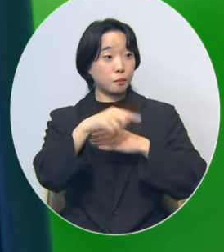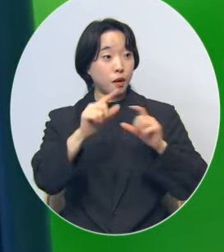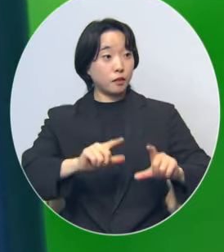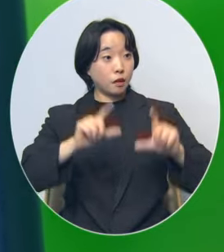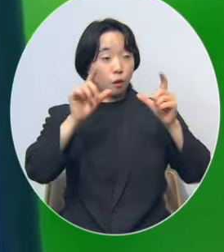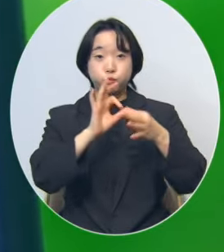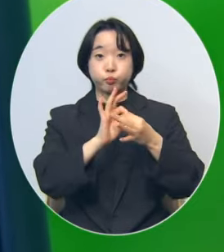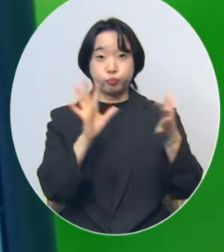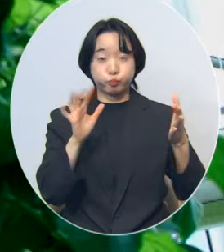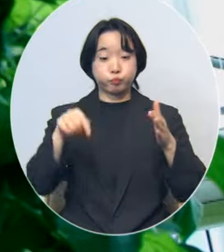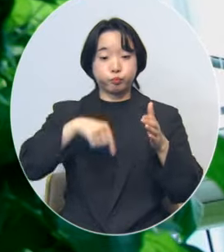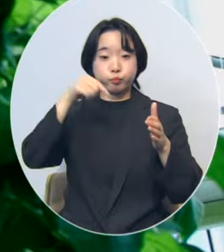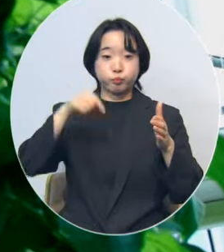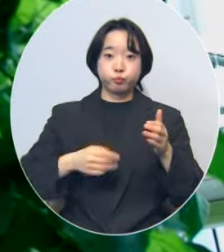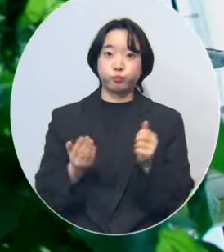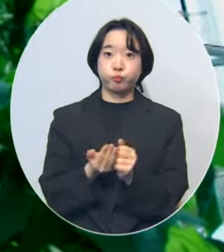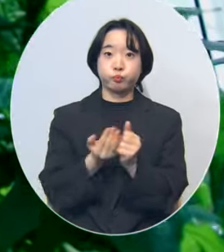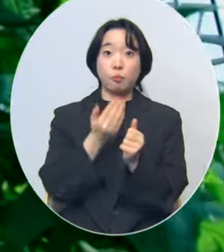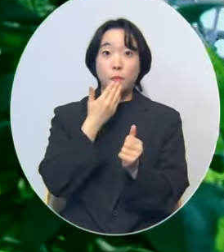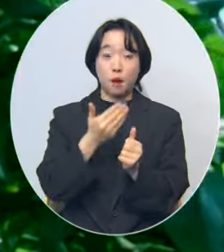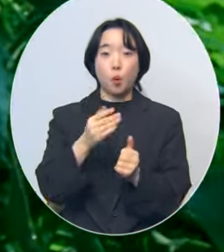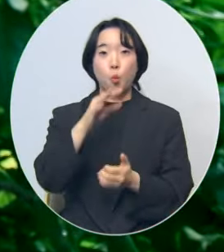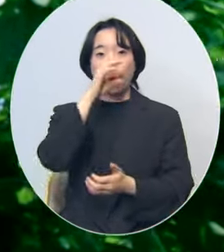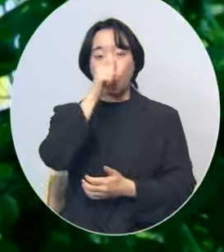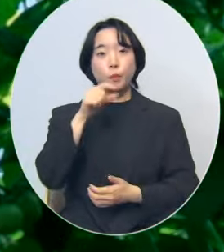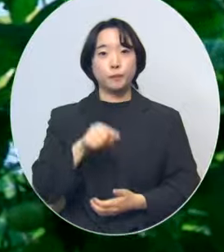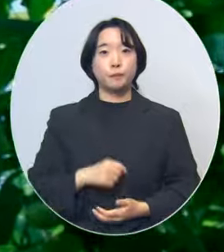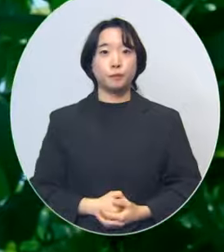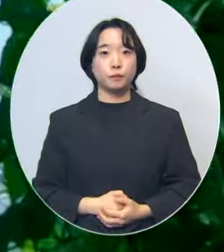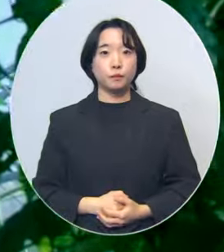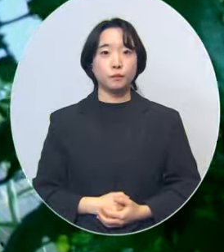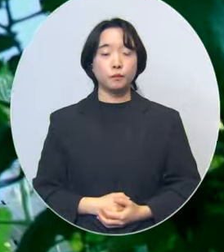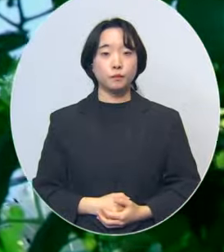농작물을 재배할 수 있다는 것이 가장 큰 장점입니다